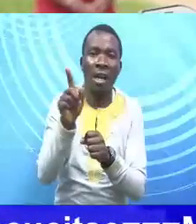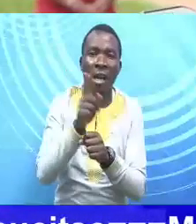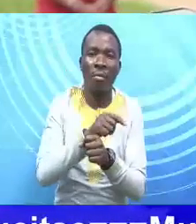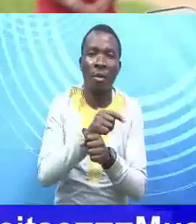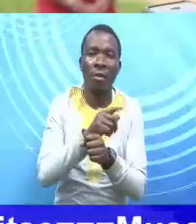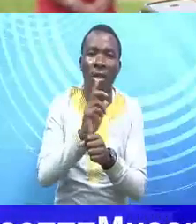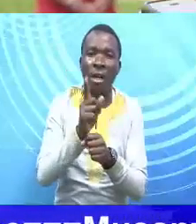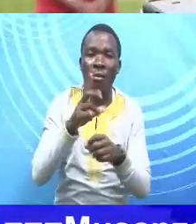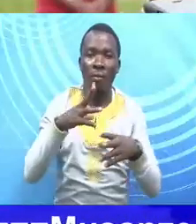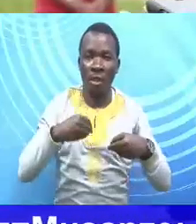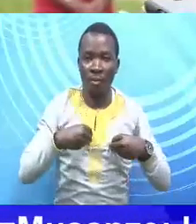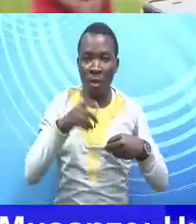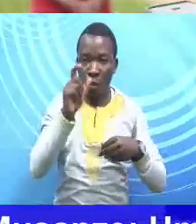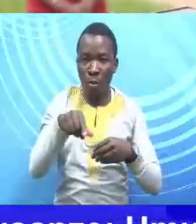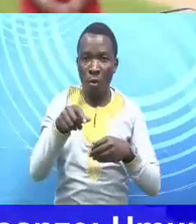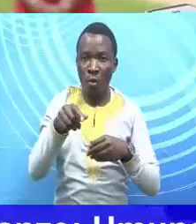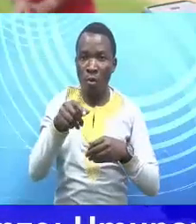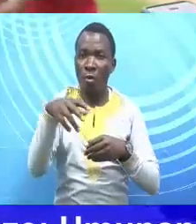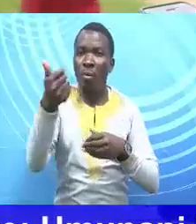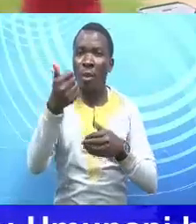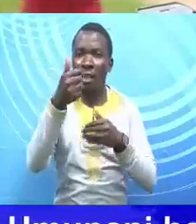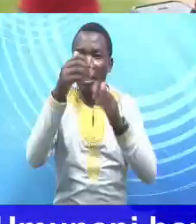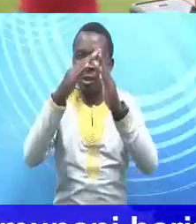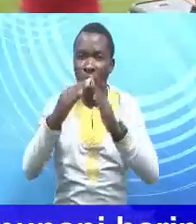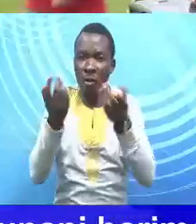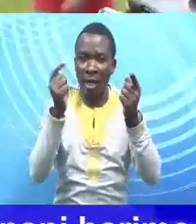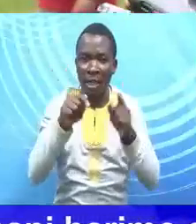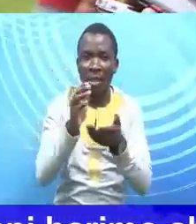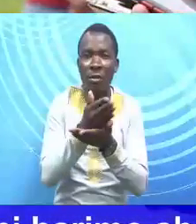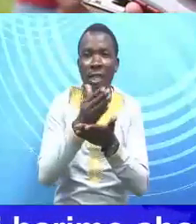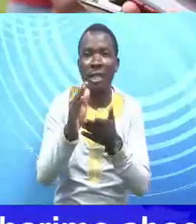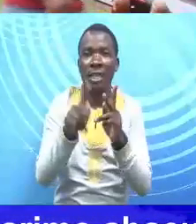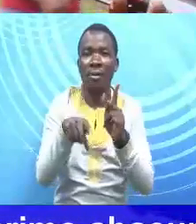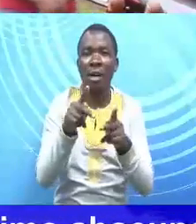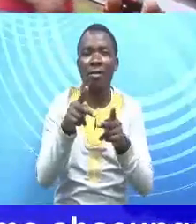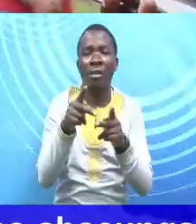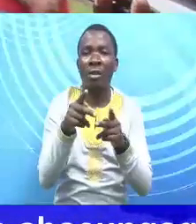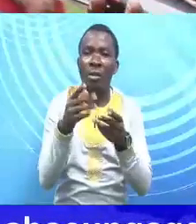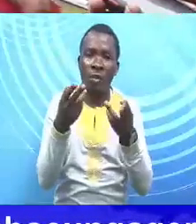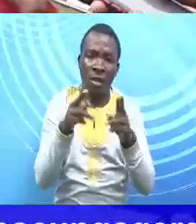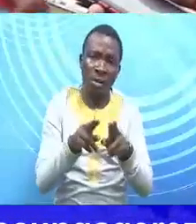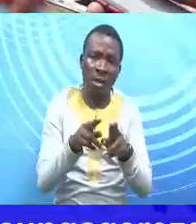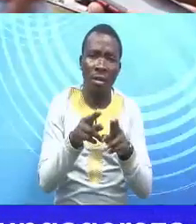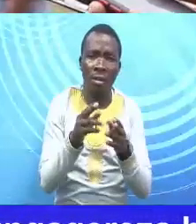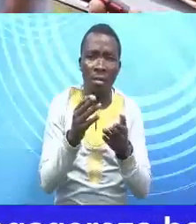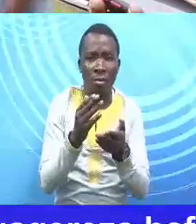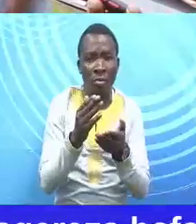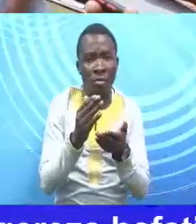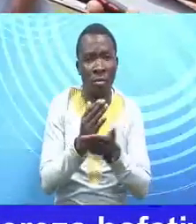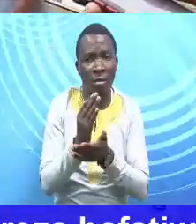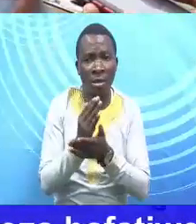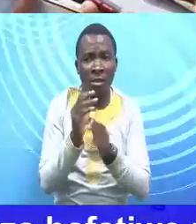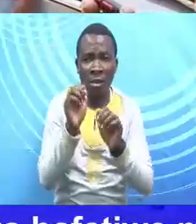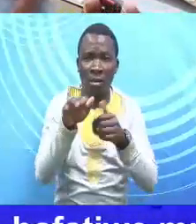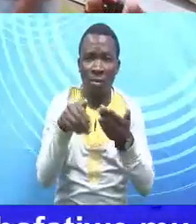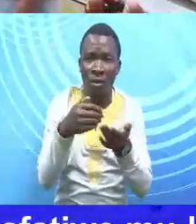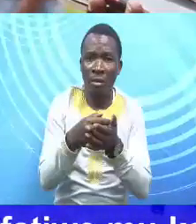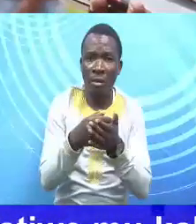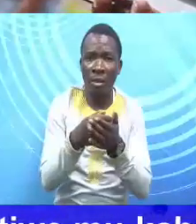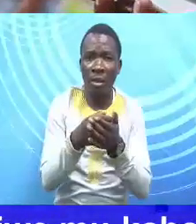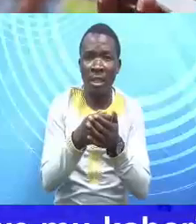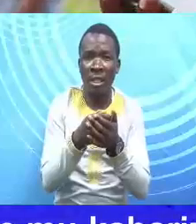yindi nzu yemerewe kuza gusangira n'abantu. Nuko byatugendekeye nyine byatubayeho. Ko biri kose ntabwo navuga ngo ntabwo ari ngomere